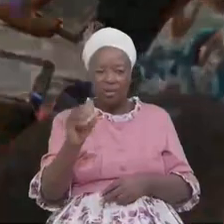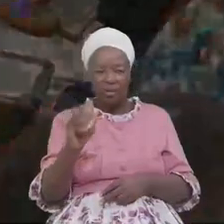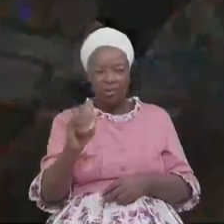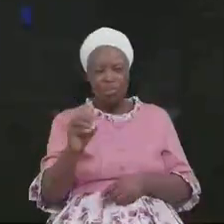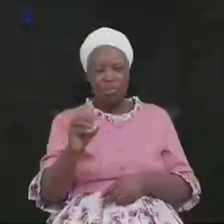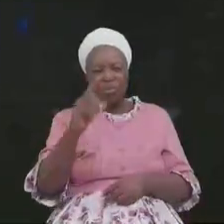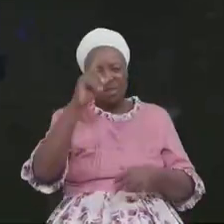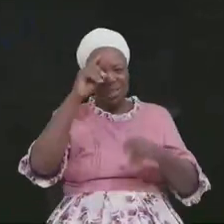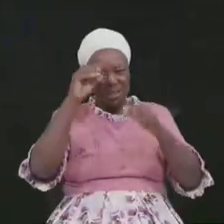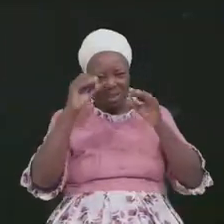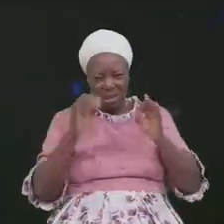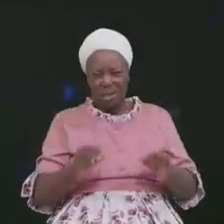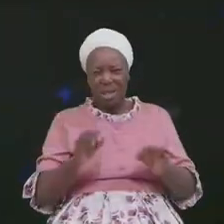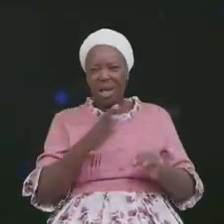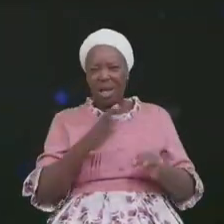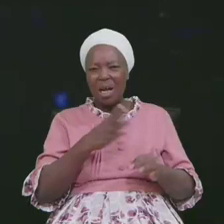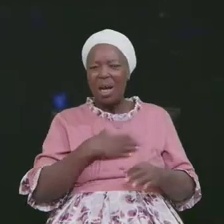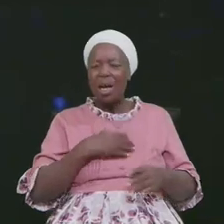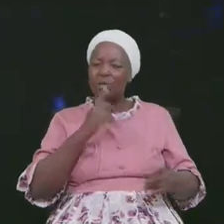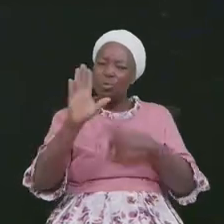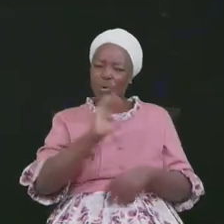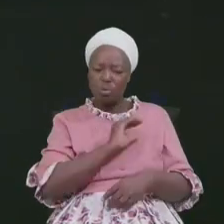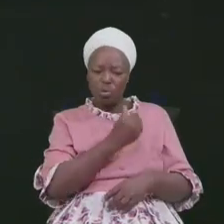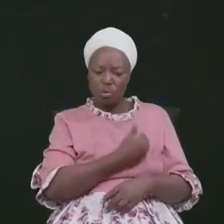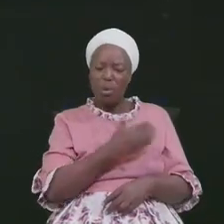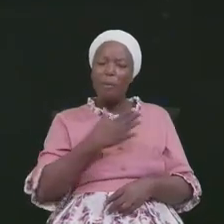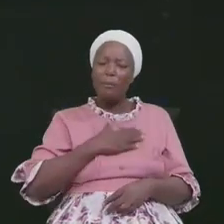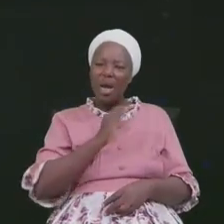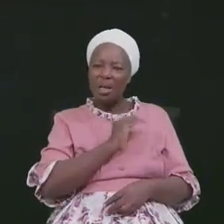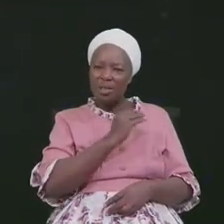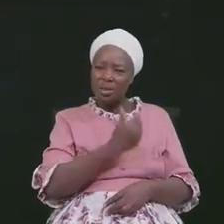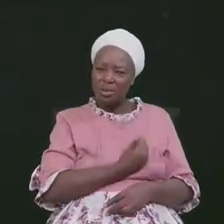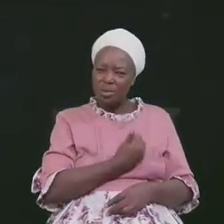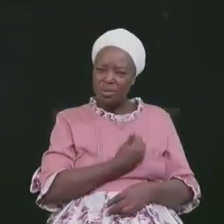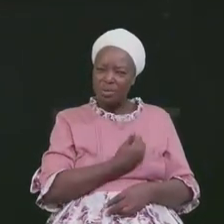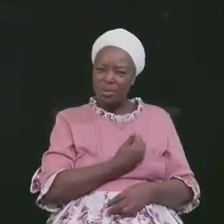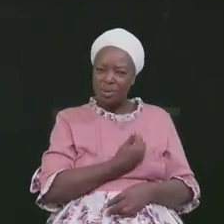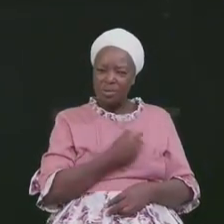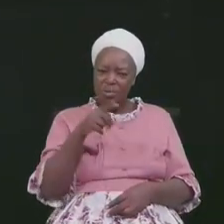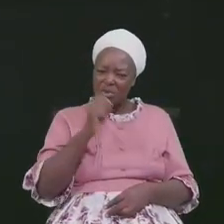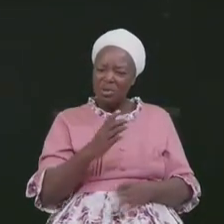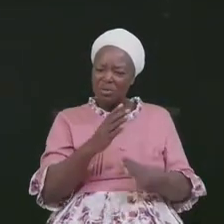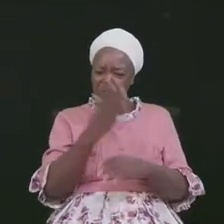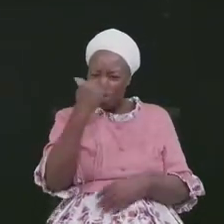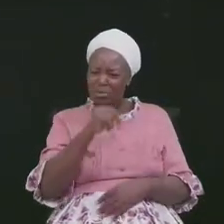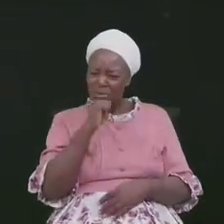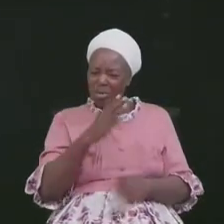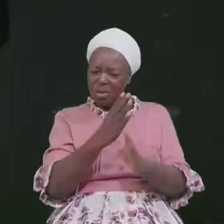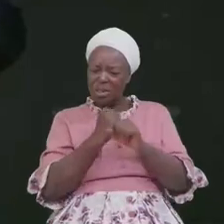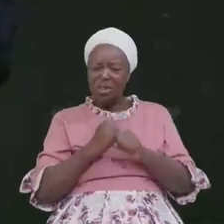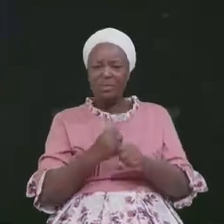décide-toi et parle à ton âme. Mon âme, pourquoi est-ce que tu perds de force? Pourquoi est-ce que tu es désespéré, mon